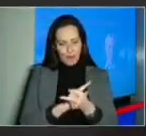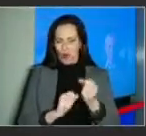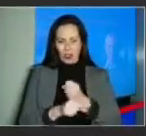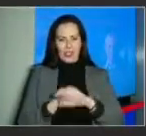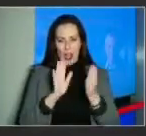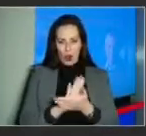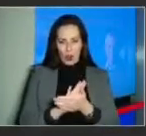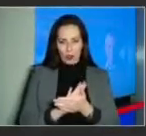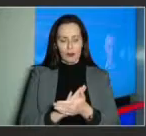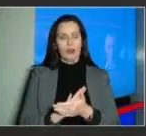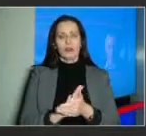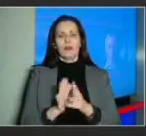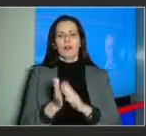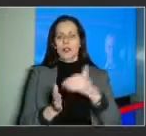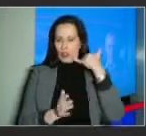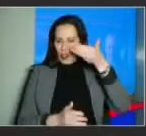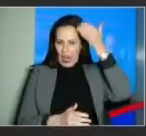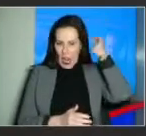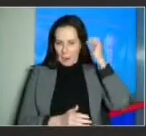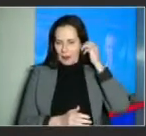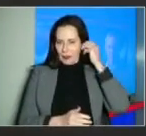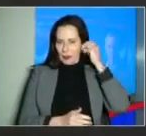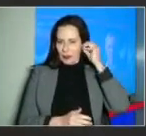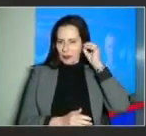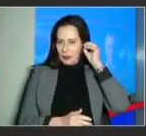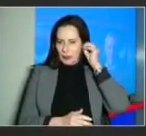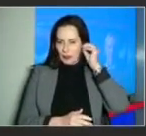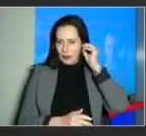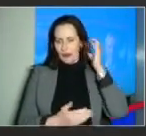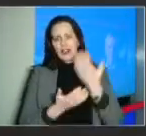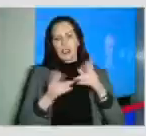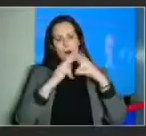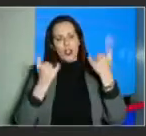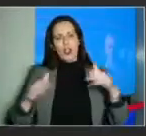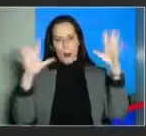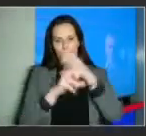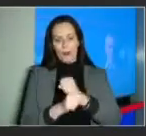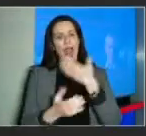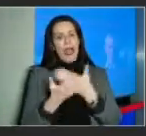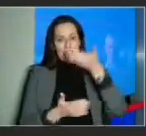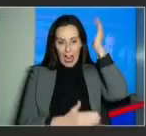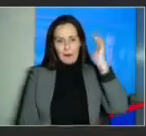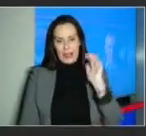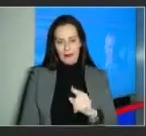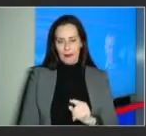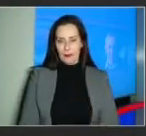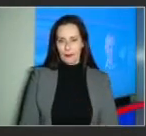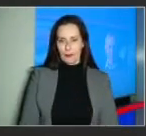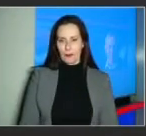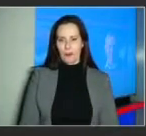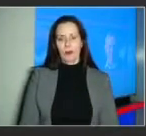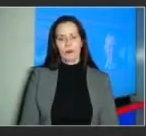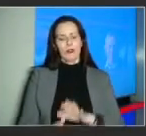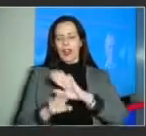אבן. אתקשר לחברי יאיר לפיד ואציע לו להיפגש עוד הערב. אציע לו שוב